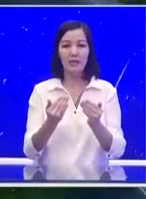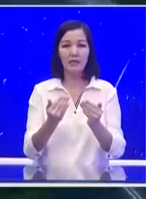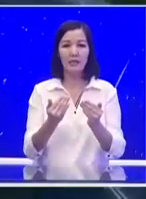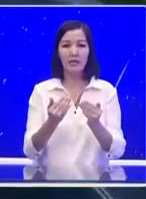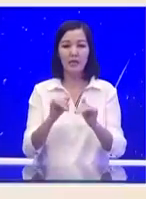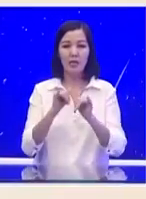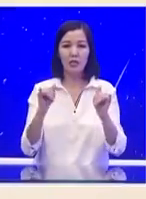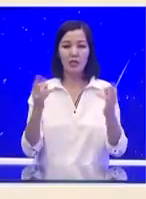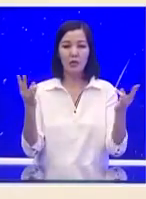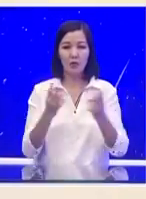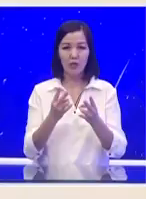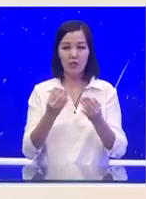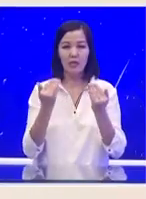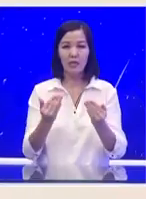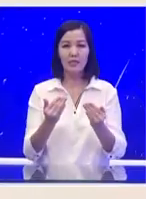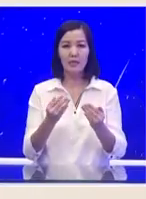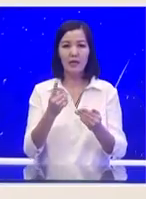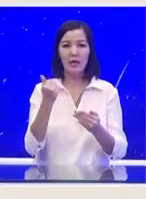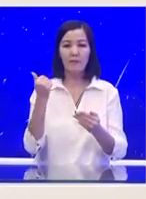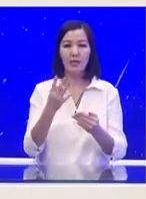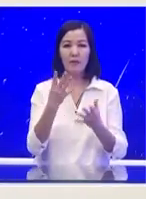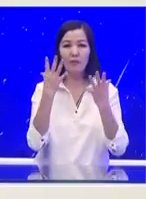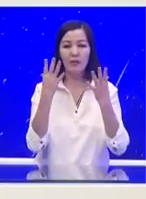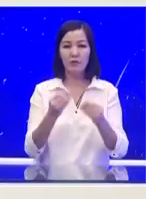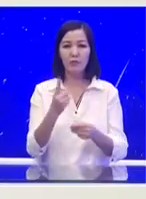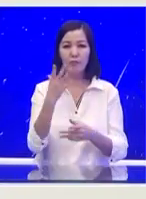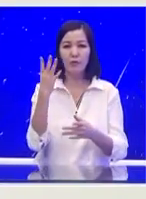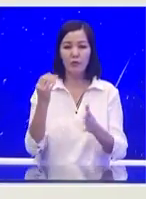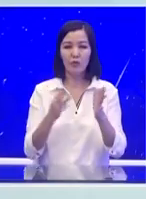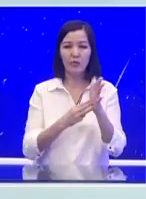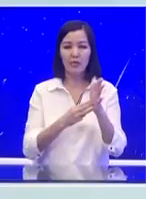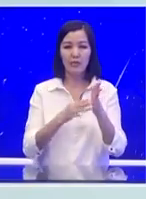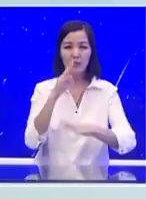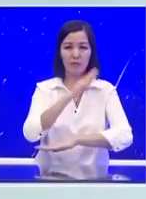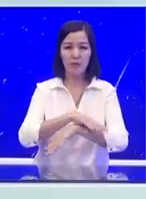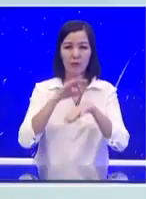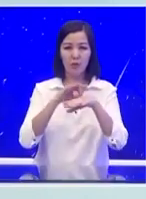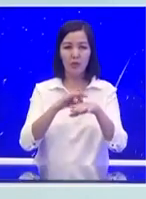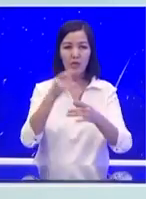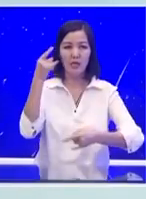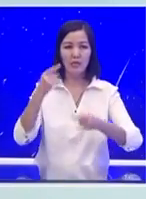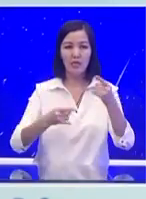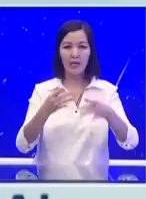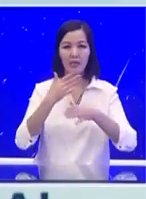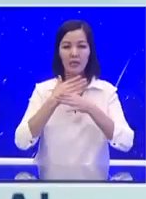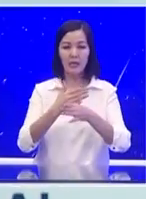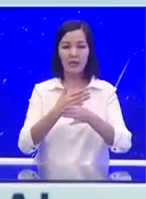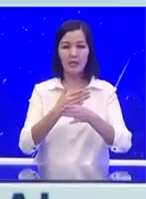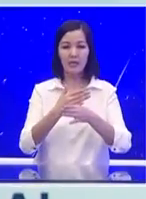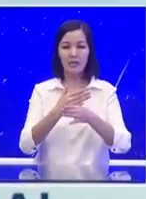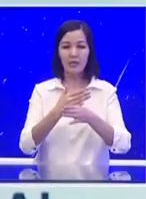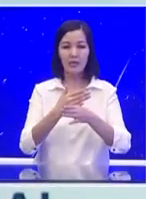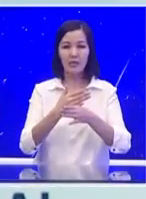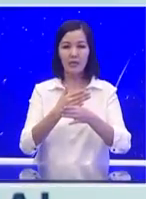жетілдірілу үстінде. Әзірге анығы аптасына 5 күн, күніне 8 сағат. Телеарналар арқылы бізде 2